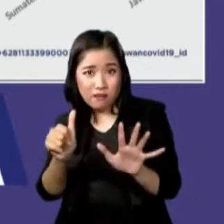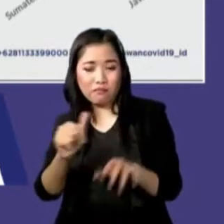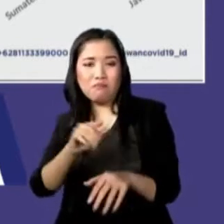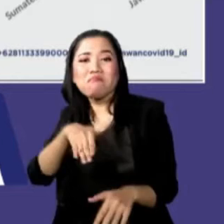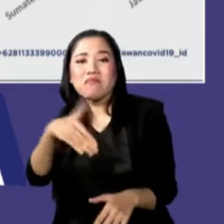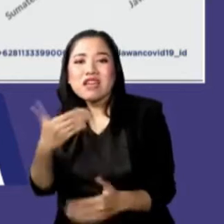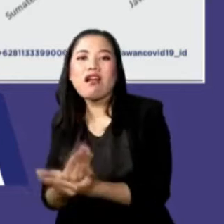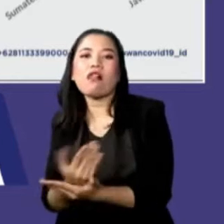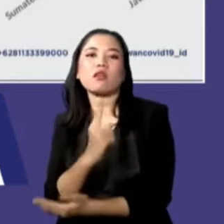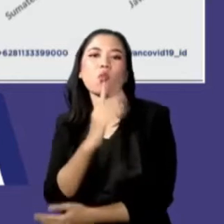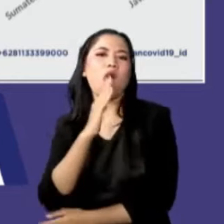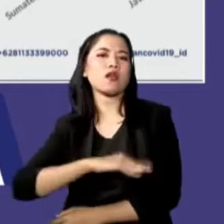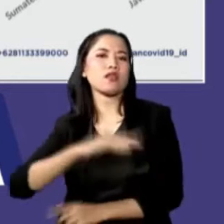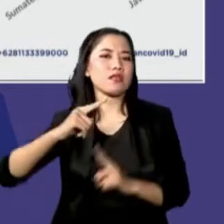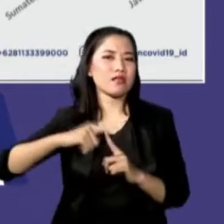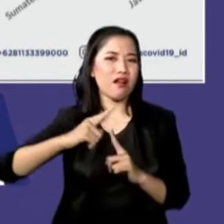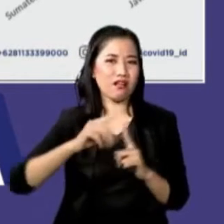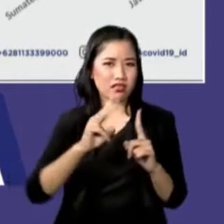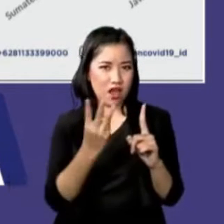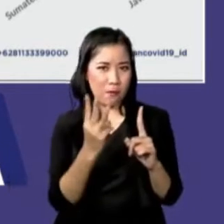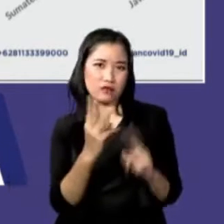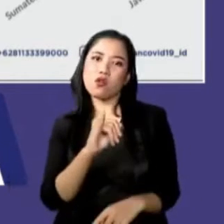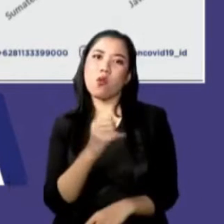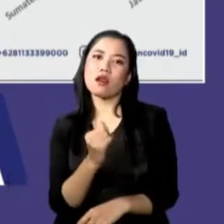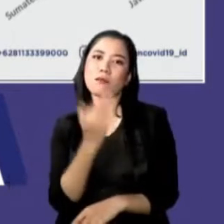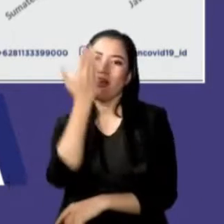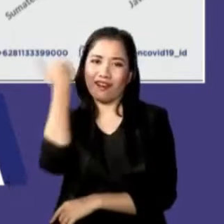satu hari pada tanggal 13 Januari lalu.